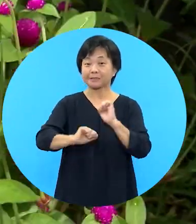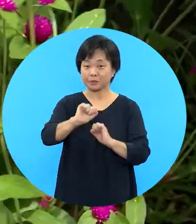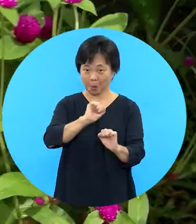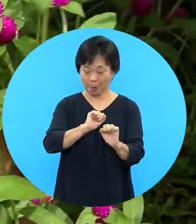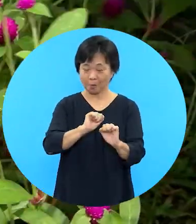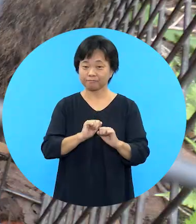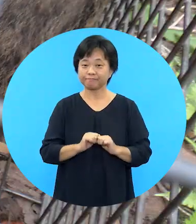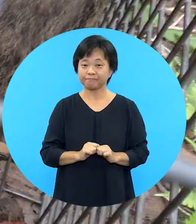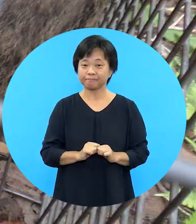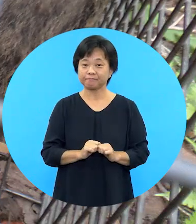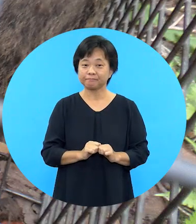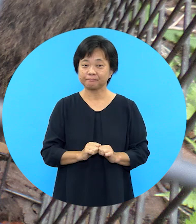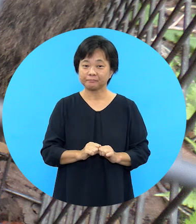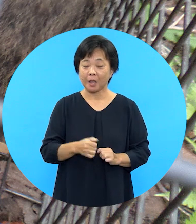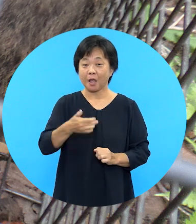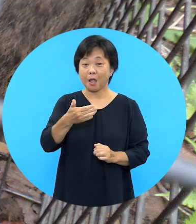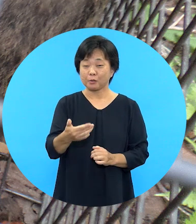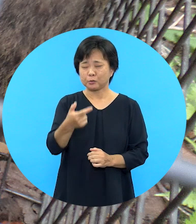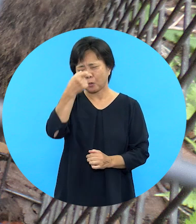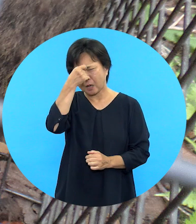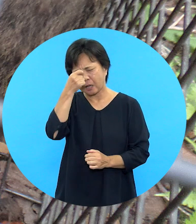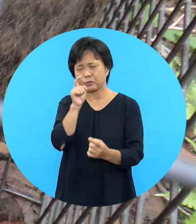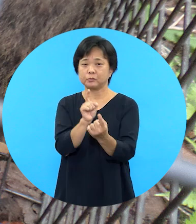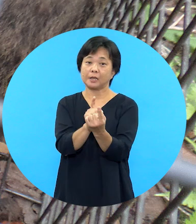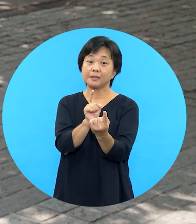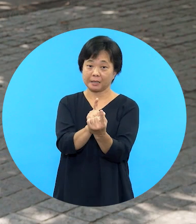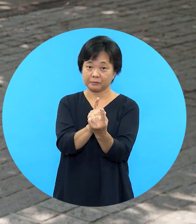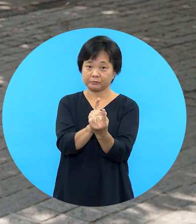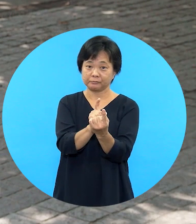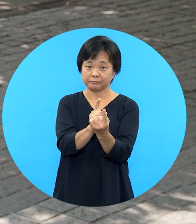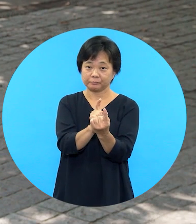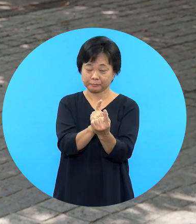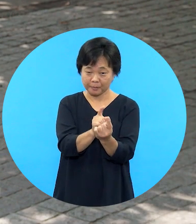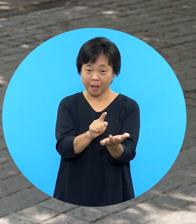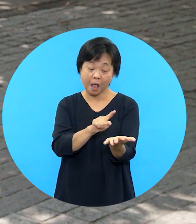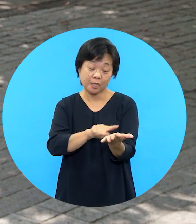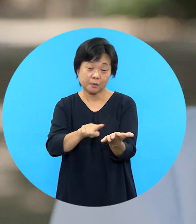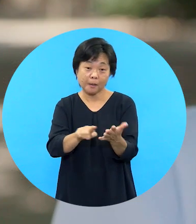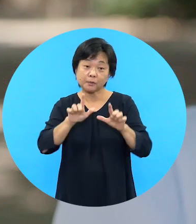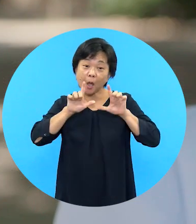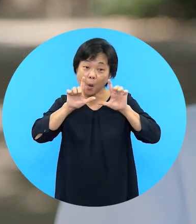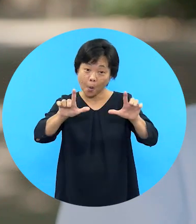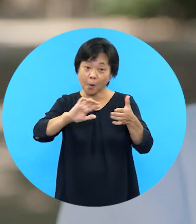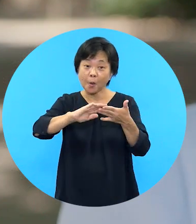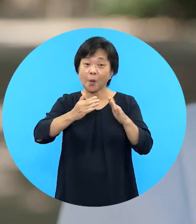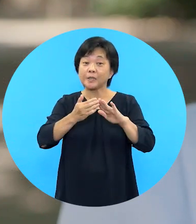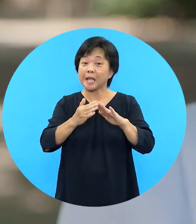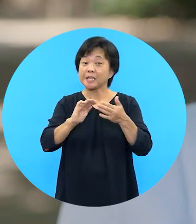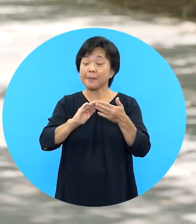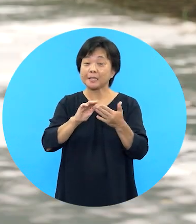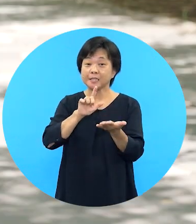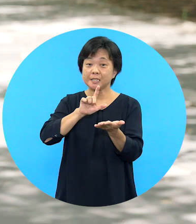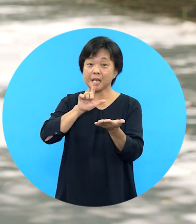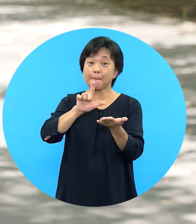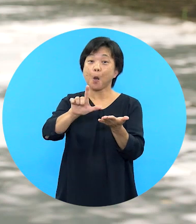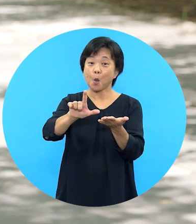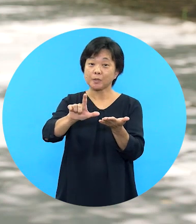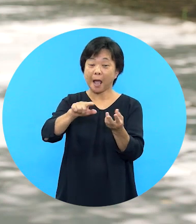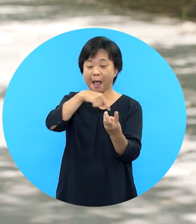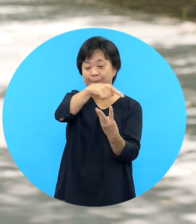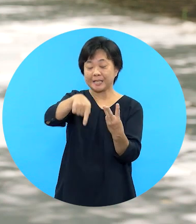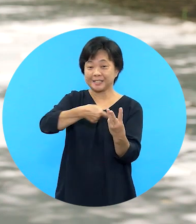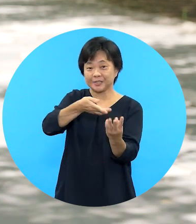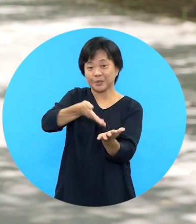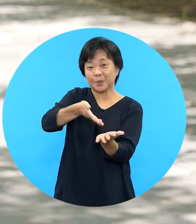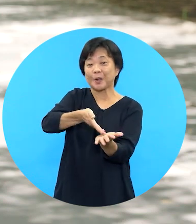動、区の害獣対策、スマホで報告、練馬地レポーターの3つをピックア